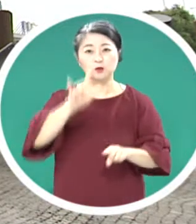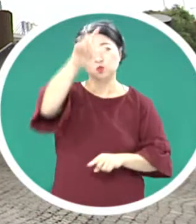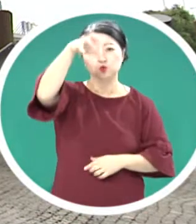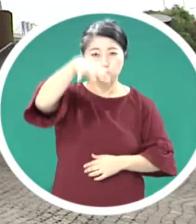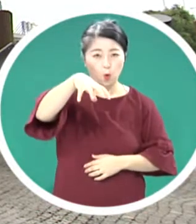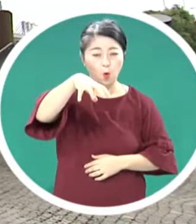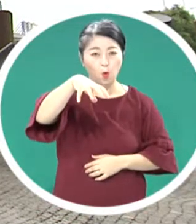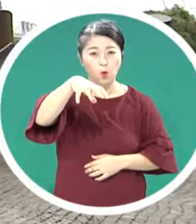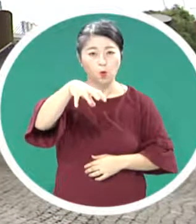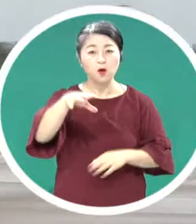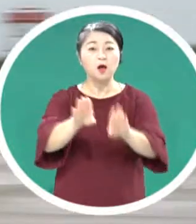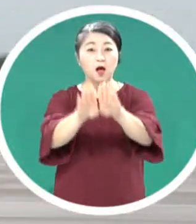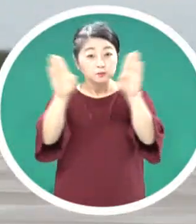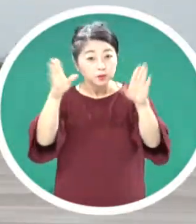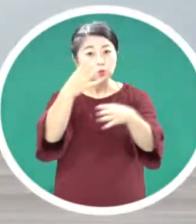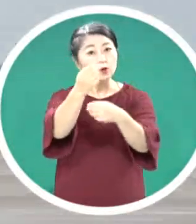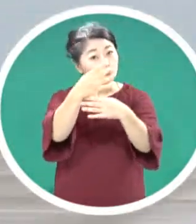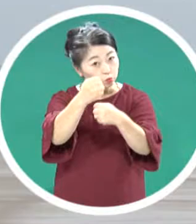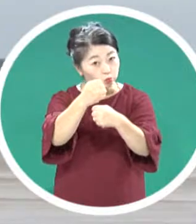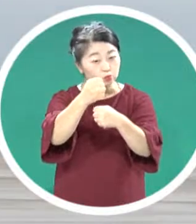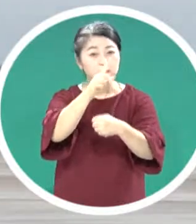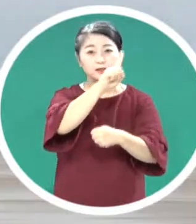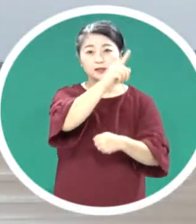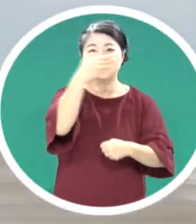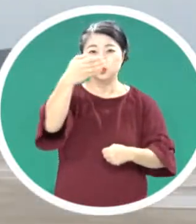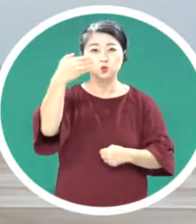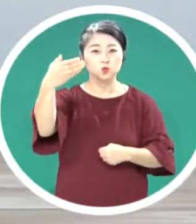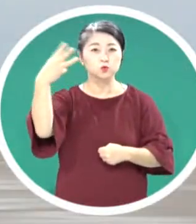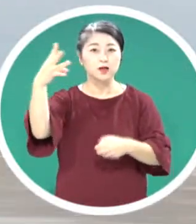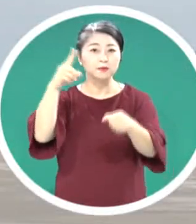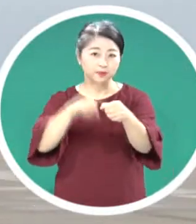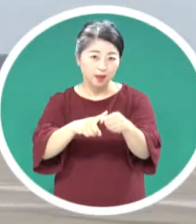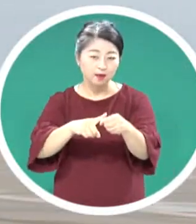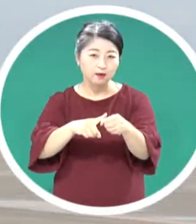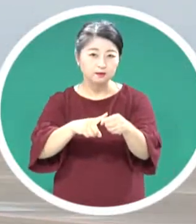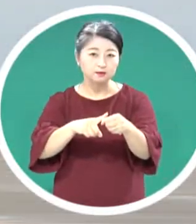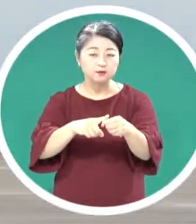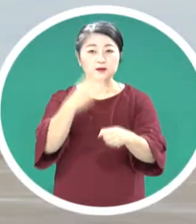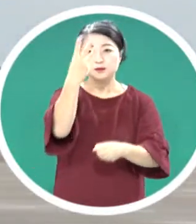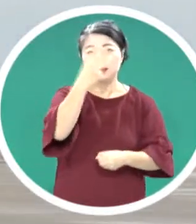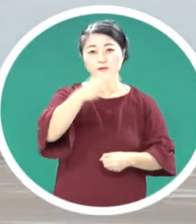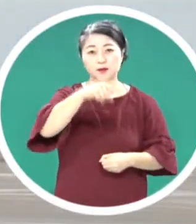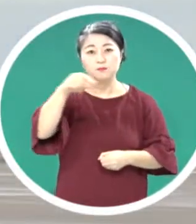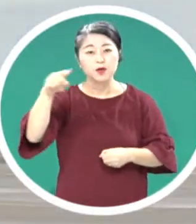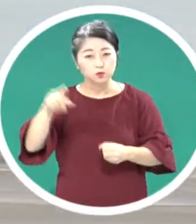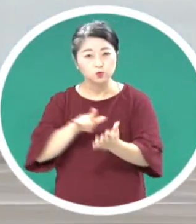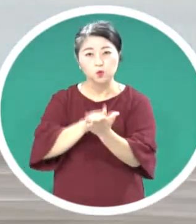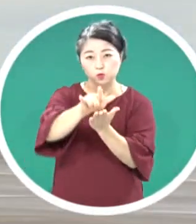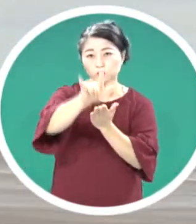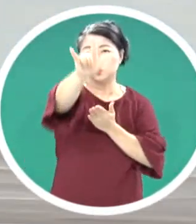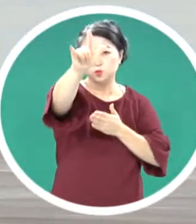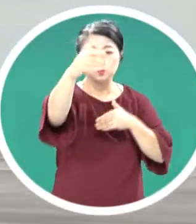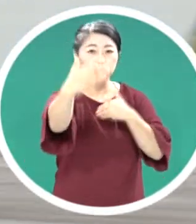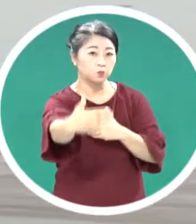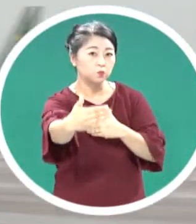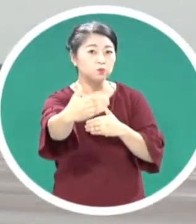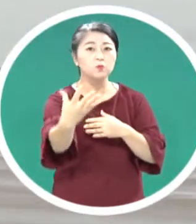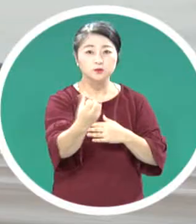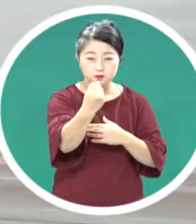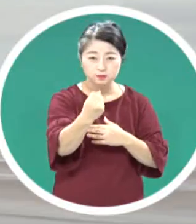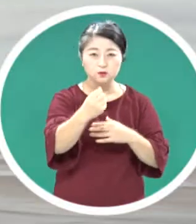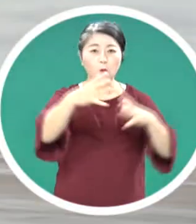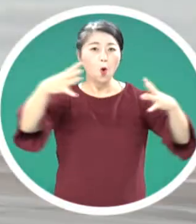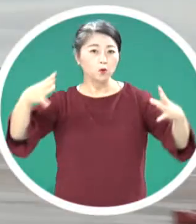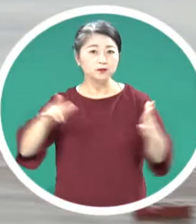広島空港。開港は1993年、3000メートルの滑走路を持